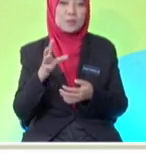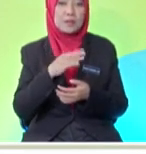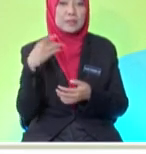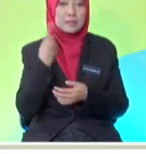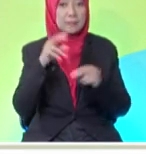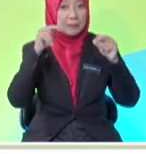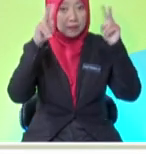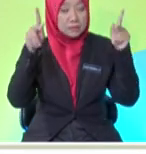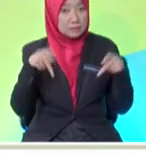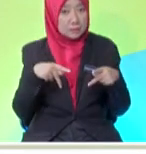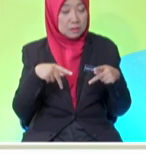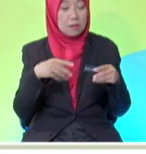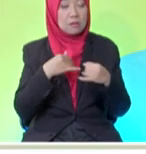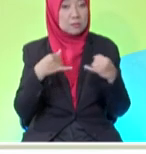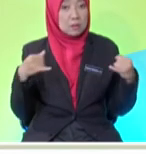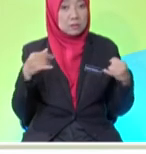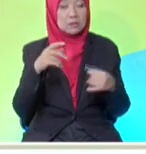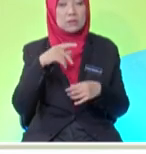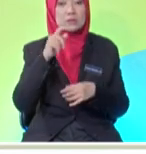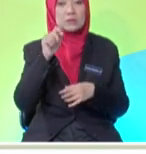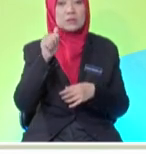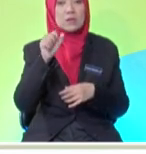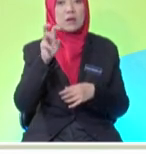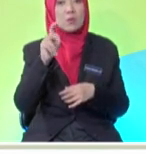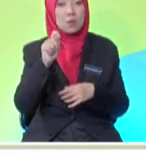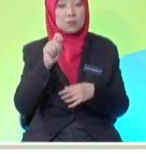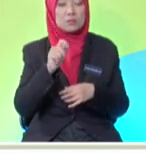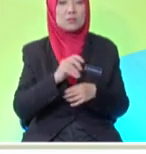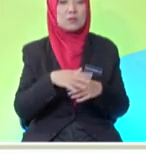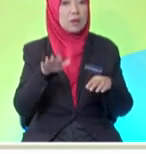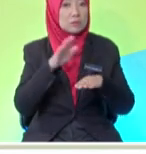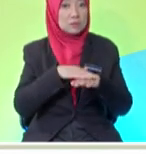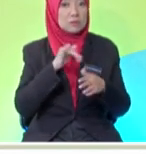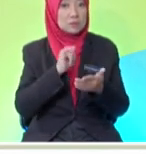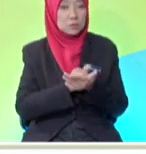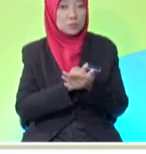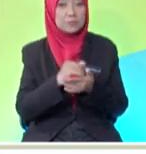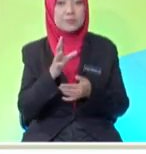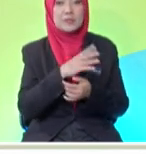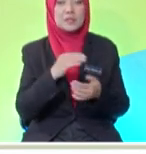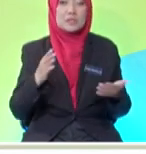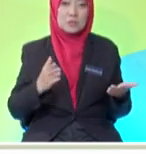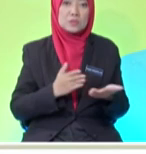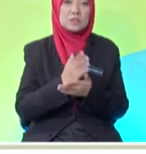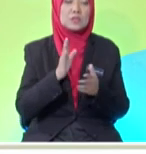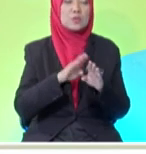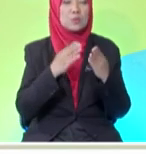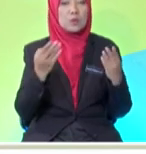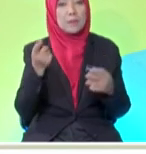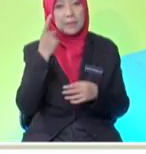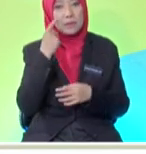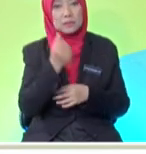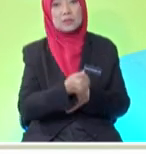ketegangan tali sawah yang terdapat di bagian penutup atas mesin Rudy tersebut dan seterusnya kita tanggalkan